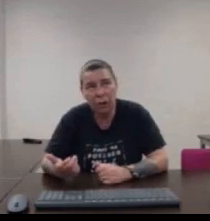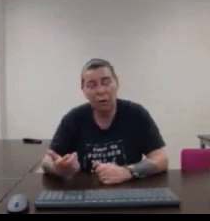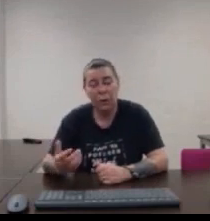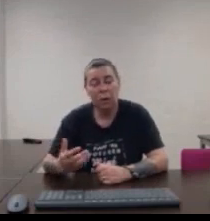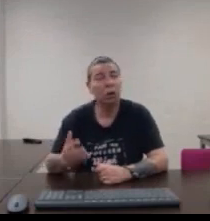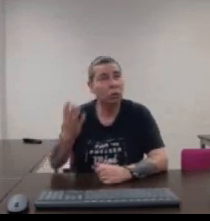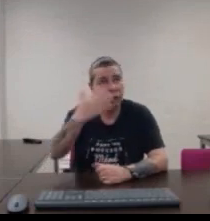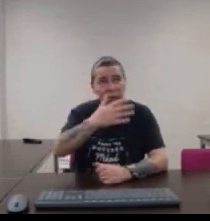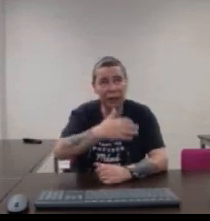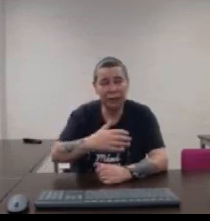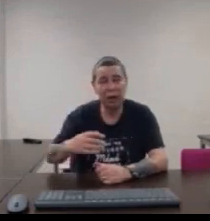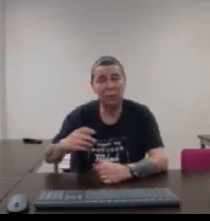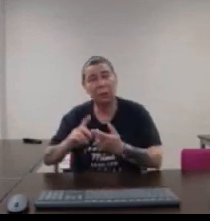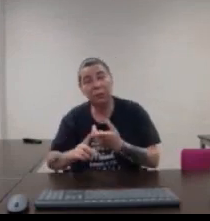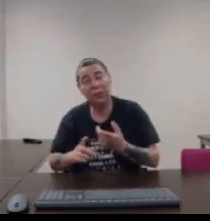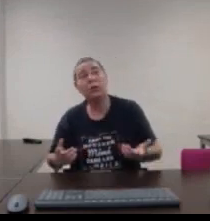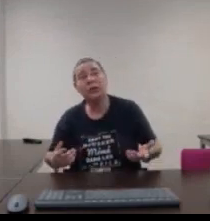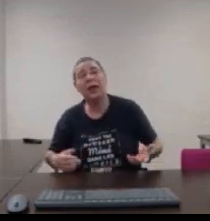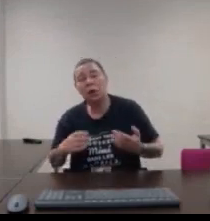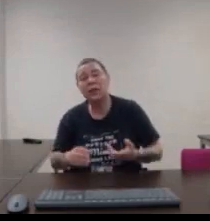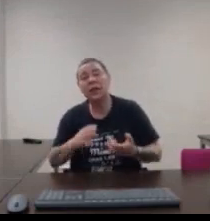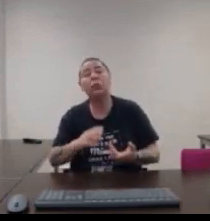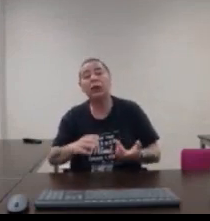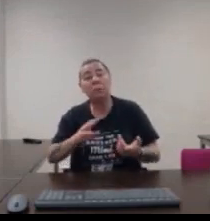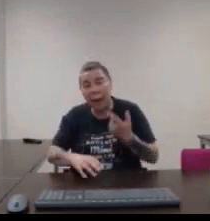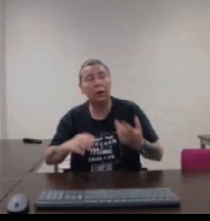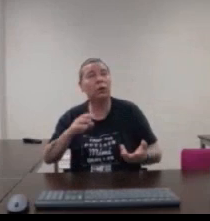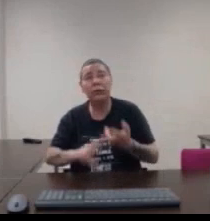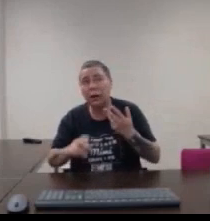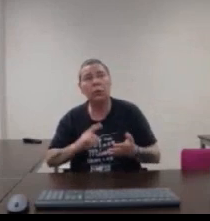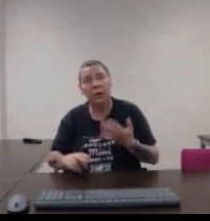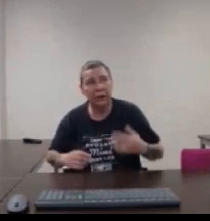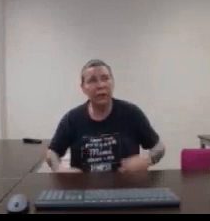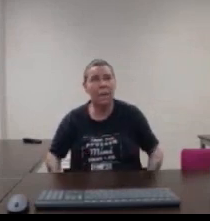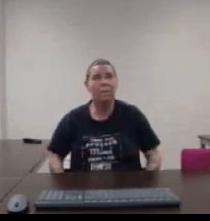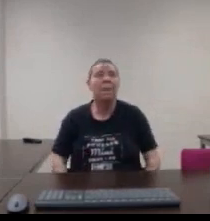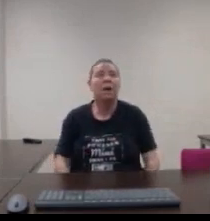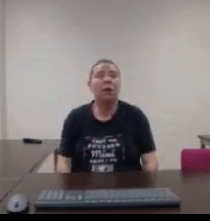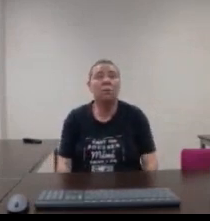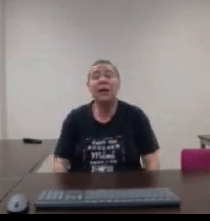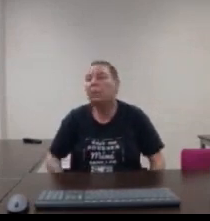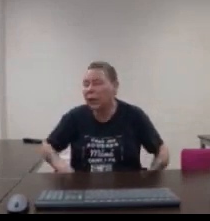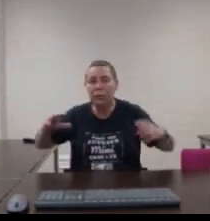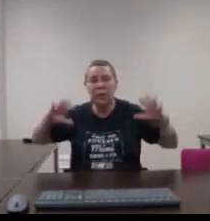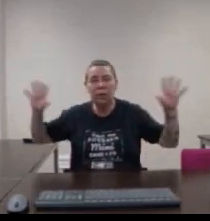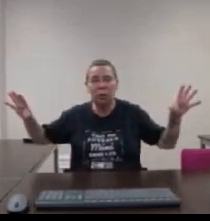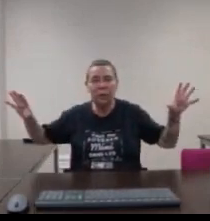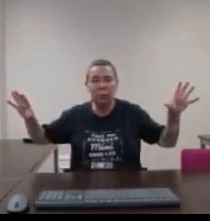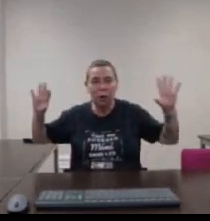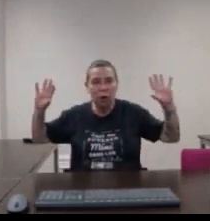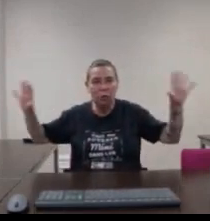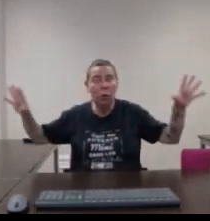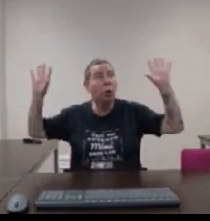le bruit qu'on a évoqué tout à l'heure, mais ça va aussi amortir les bruits de pas, de salon, etc. Mais après, il peut y